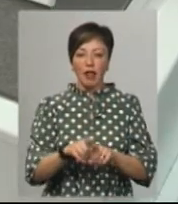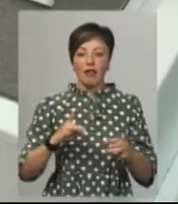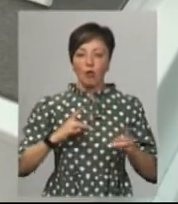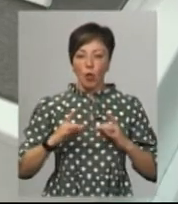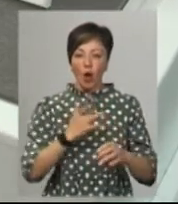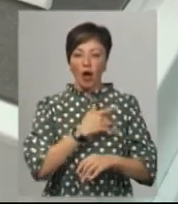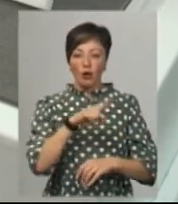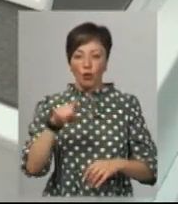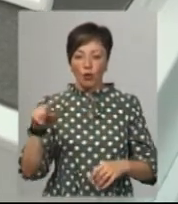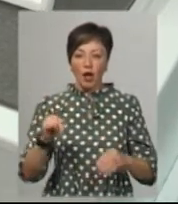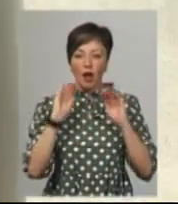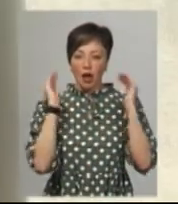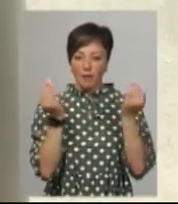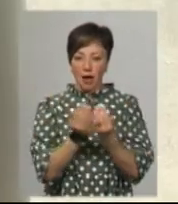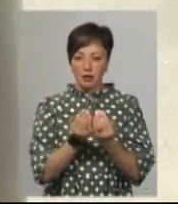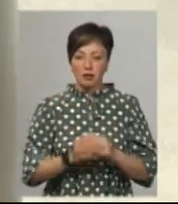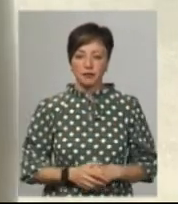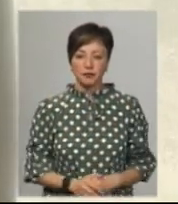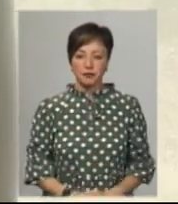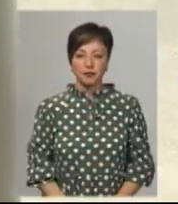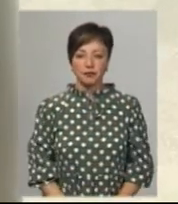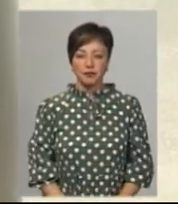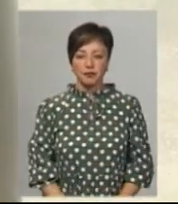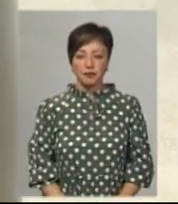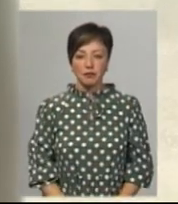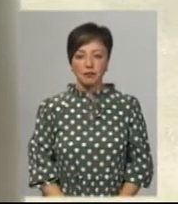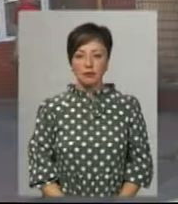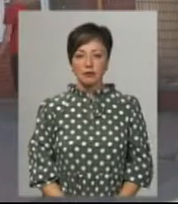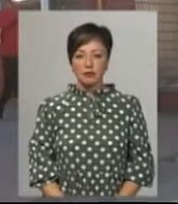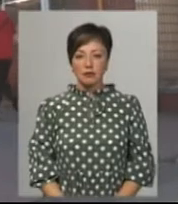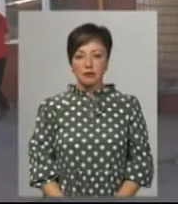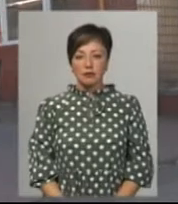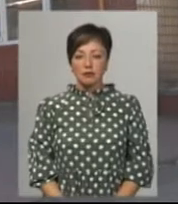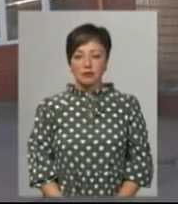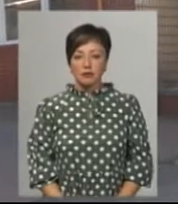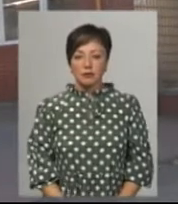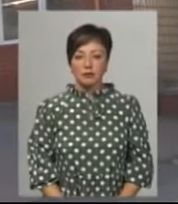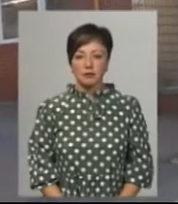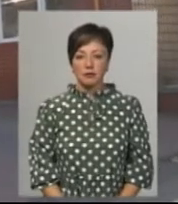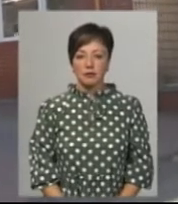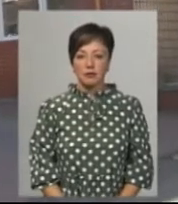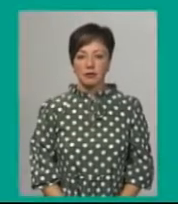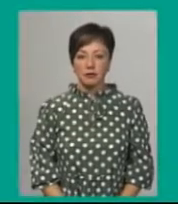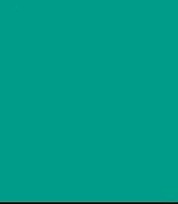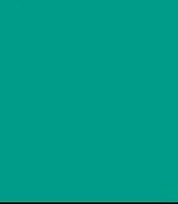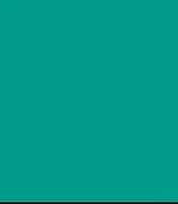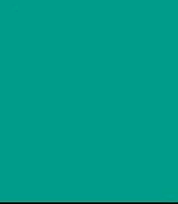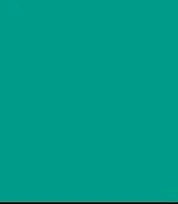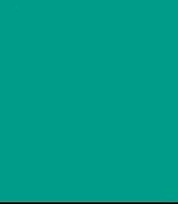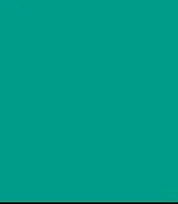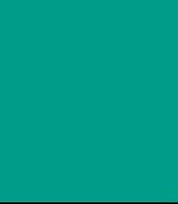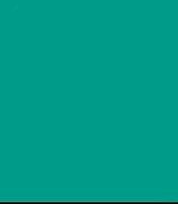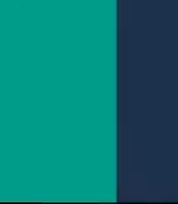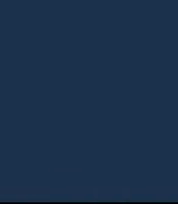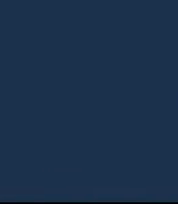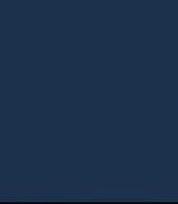неврології, кардіології та реанімації, додає Валерій Гарбузюк. Катерина Шевчук, Віктор Кривий. Новини на Суспільному. Хмельницький.